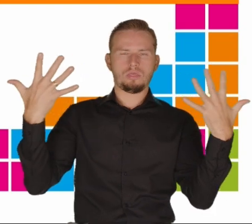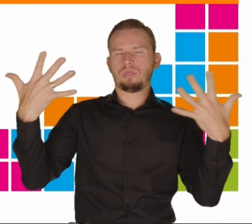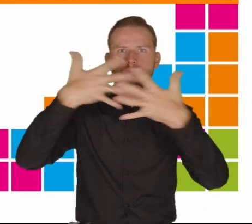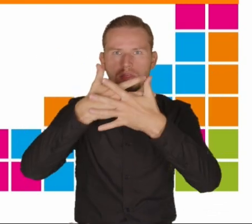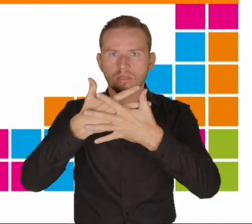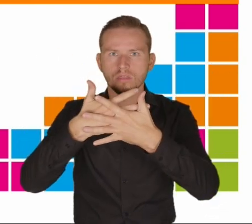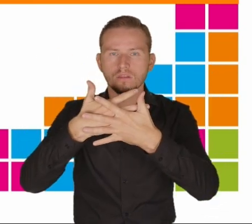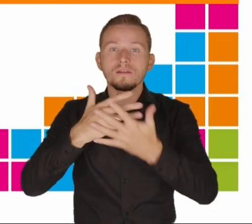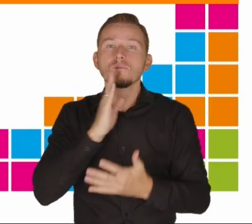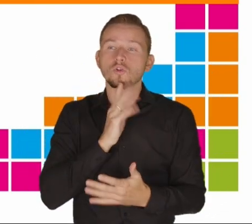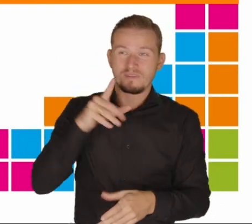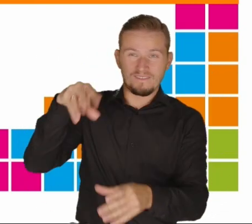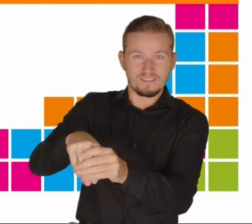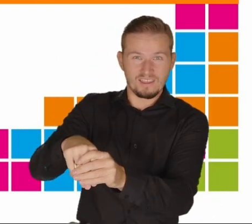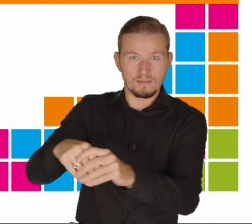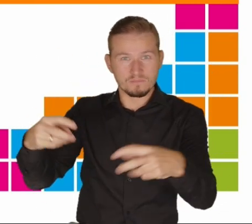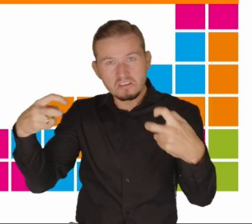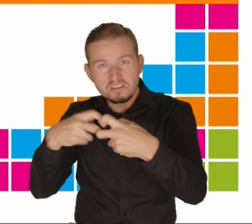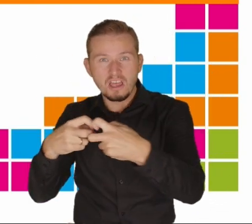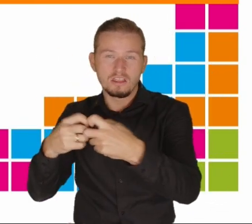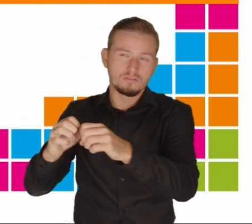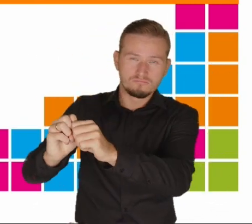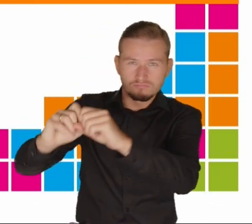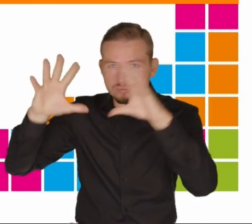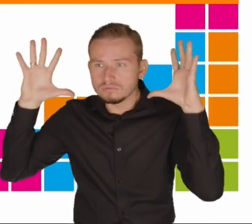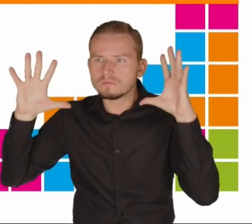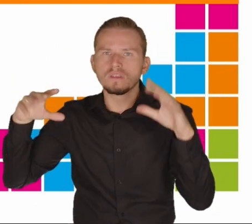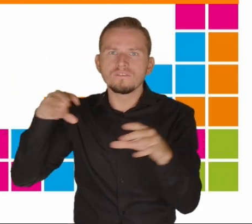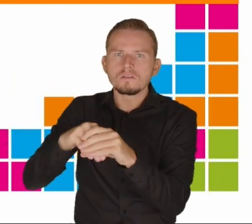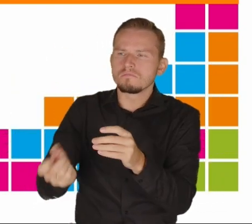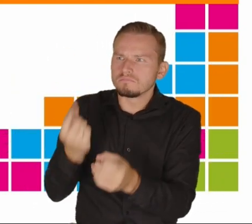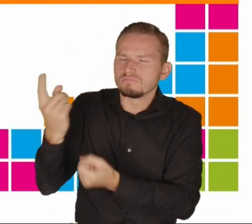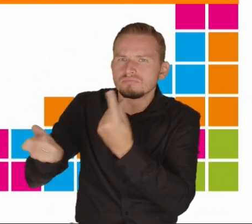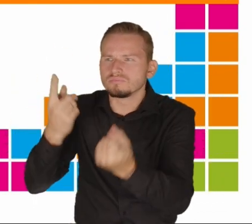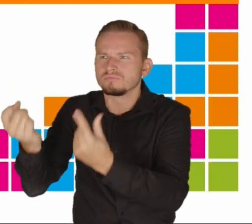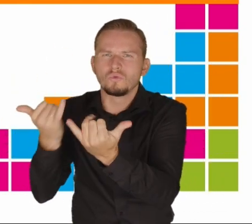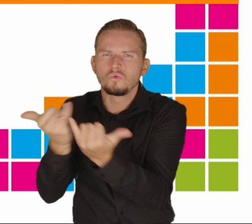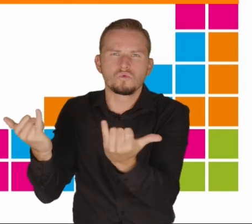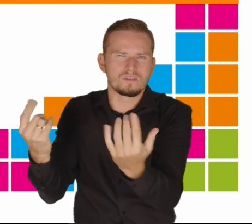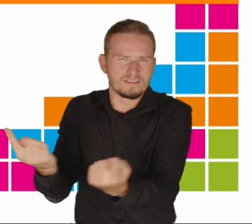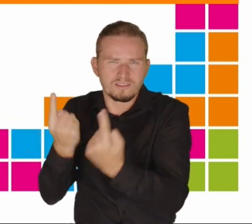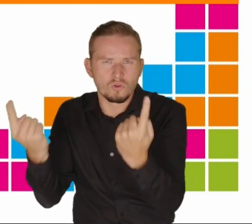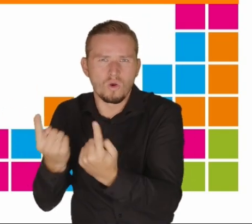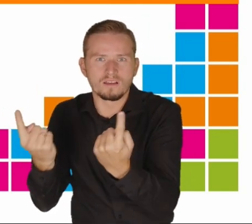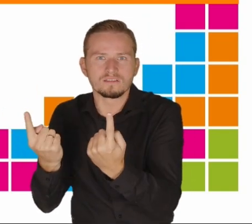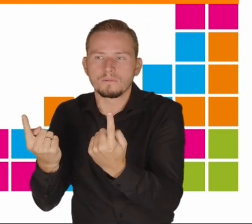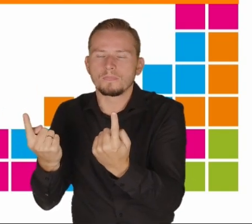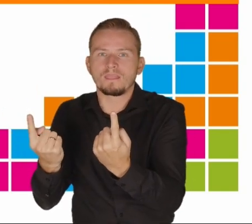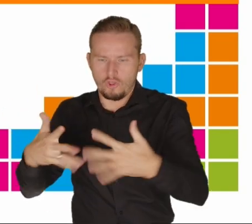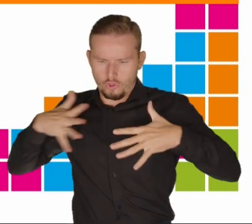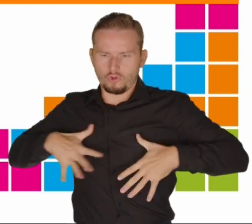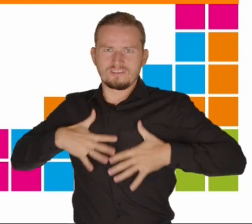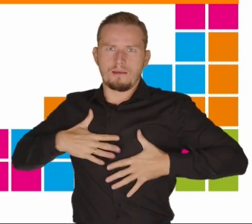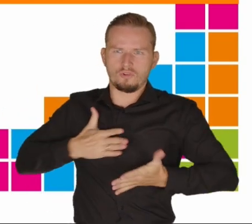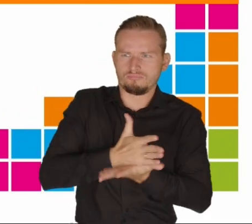z tym takim rozmyciem czy pewnym pewnym byciem w różnych tożsamościach